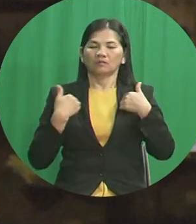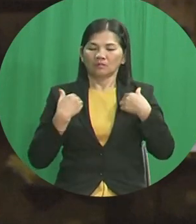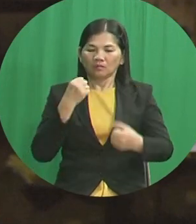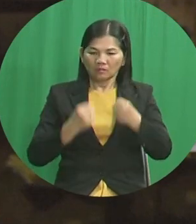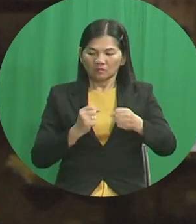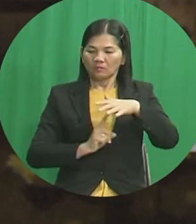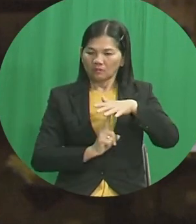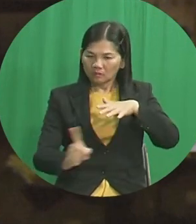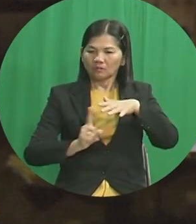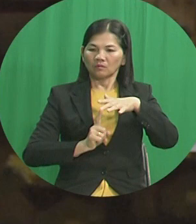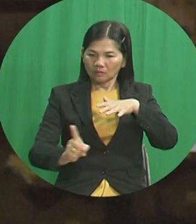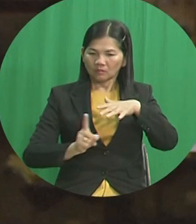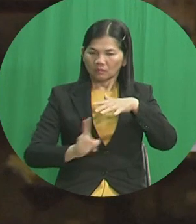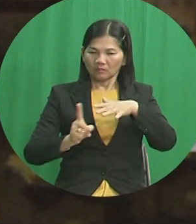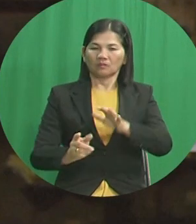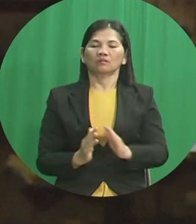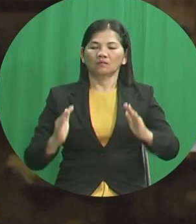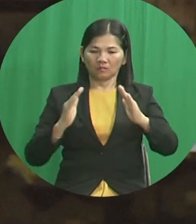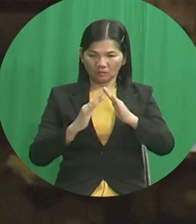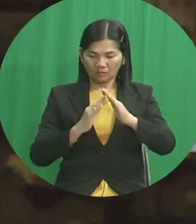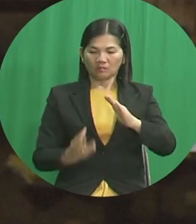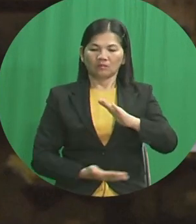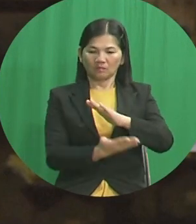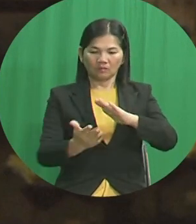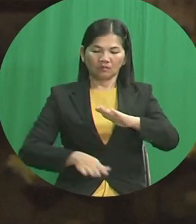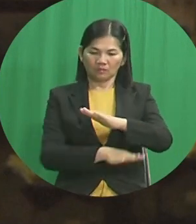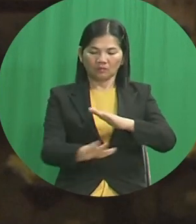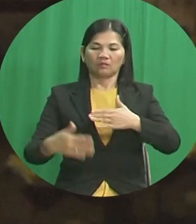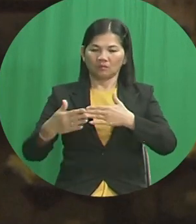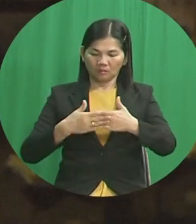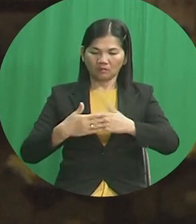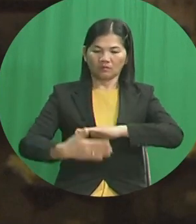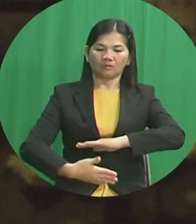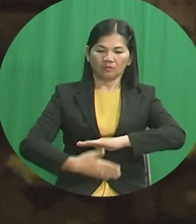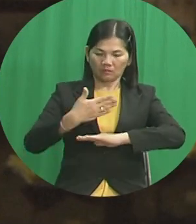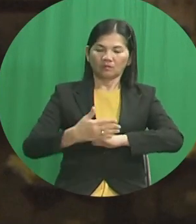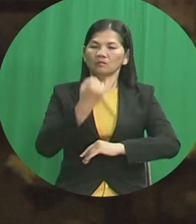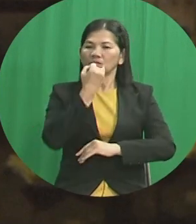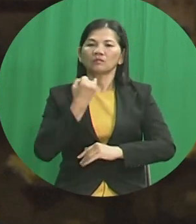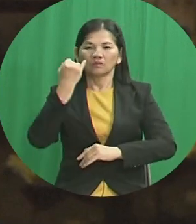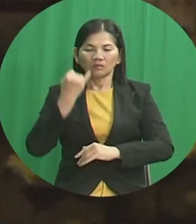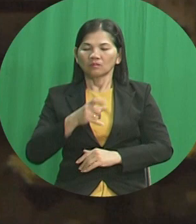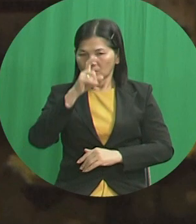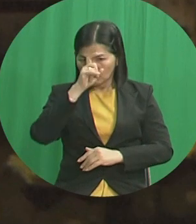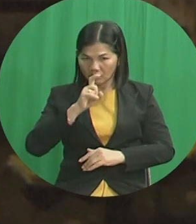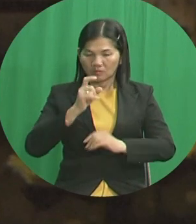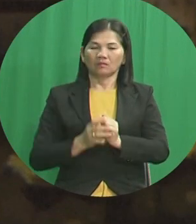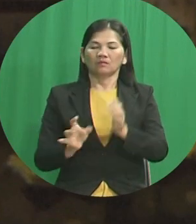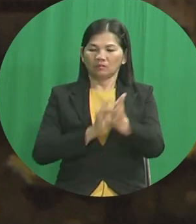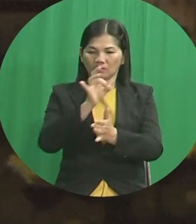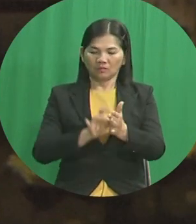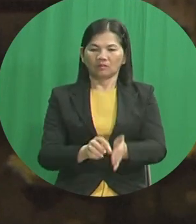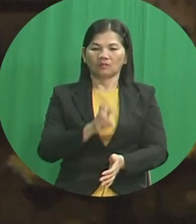ត់ចេញពីកន្លែងដែលត្រូវនៅក្នុងទឹកដីបិទជិតនឹងជាប់ព្រំដែនអ៊ីស្រាអែលនិងអេស៊ីបដែរប្រជាជ